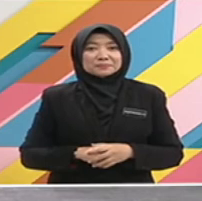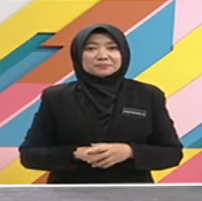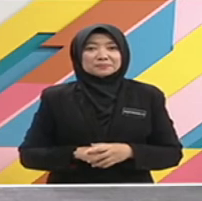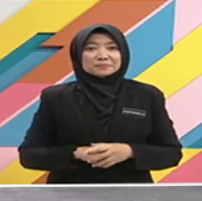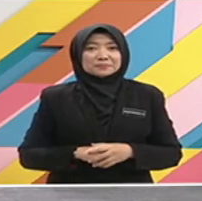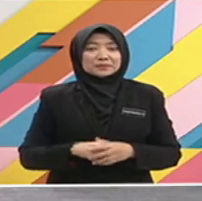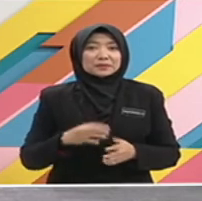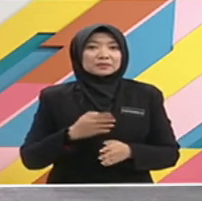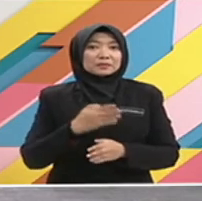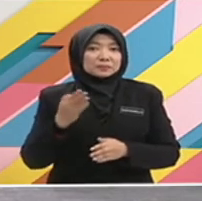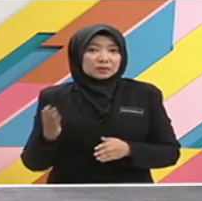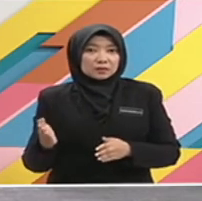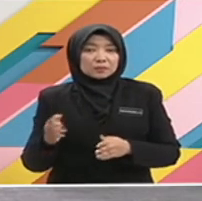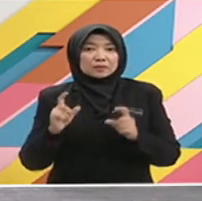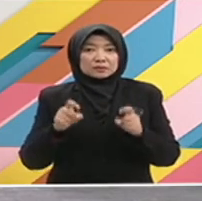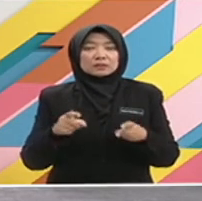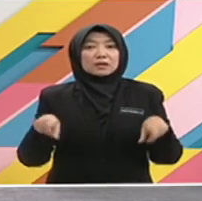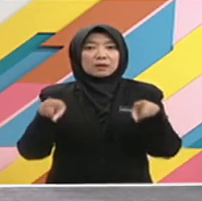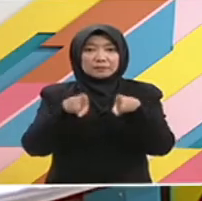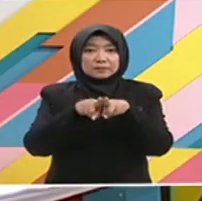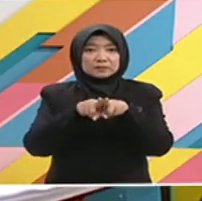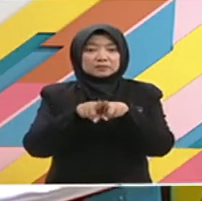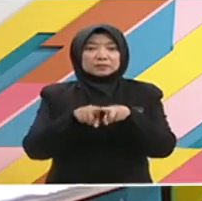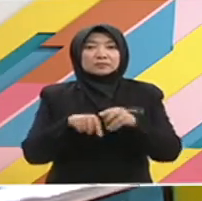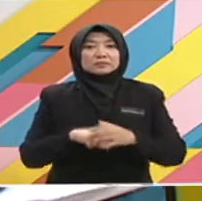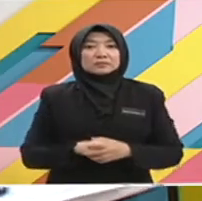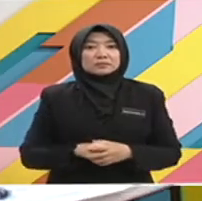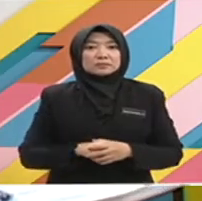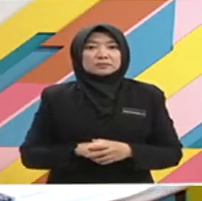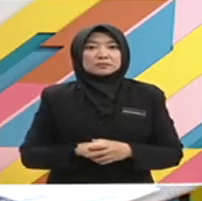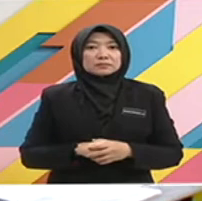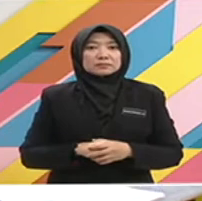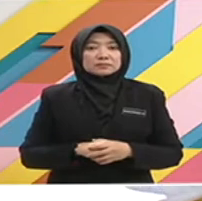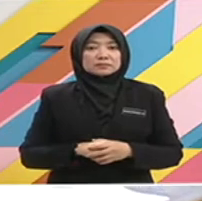lagi mestilah macam cerminan dia, kan, cikgu? Ya, macam cermin, ya.